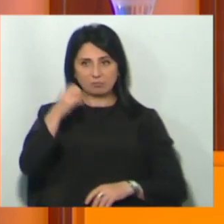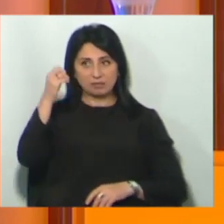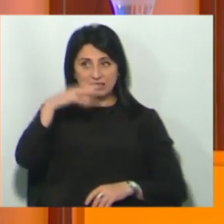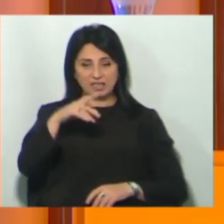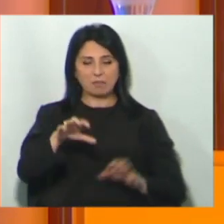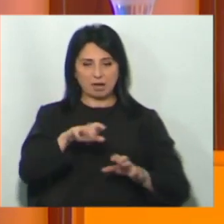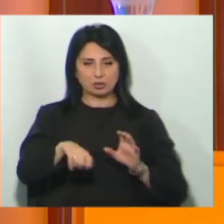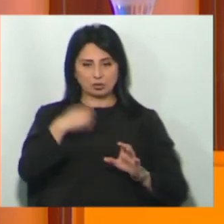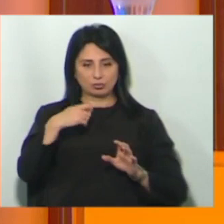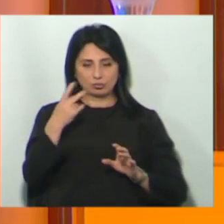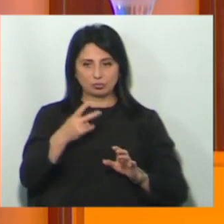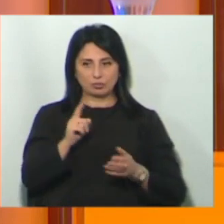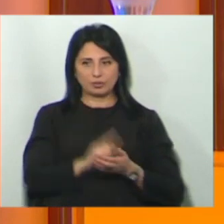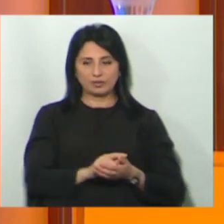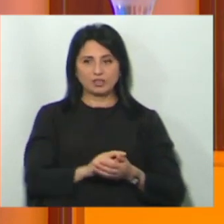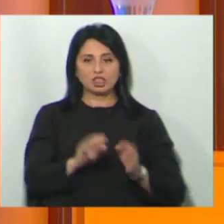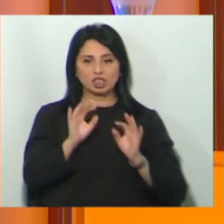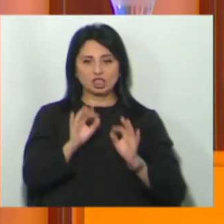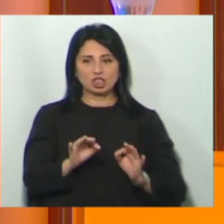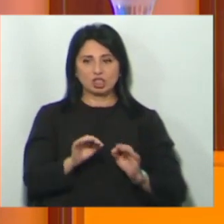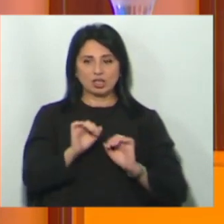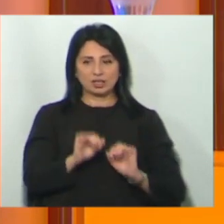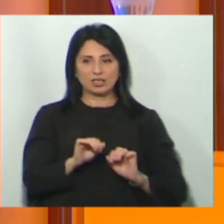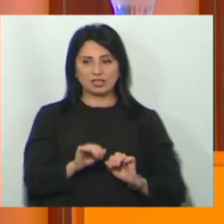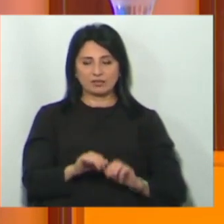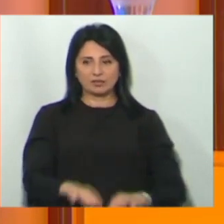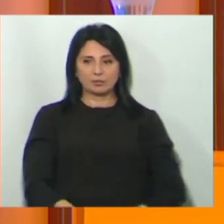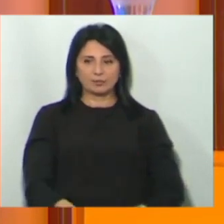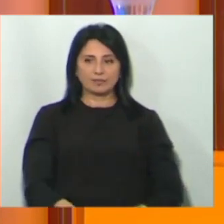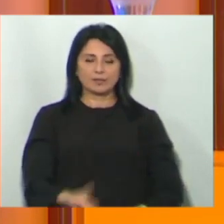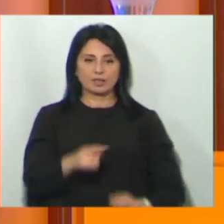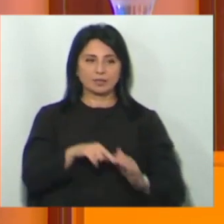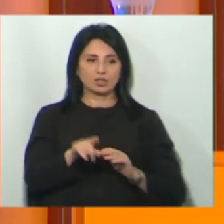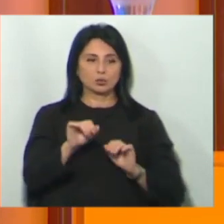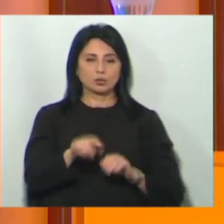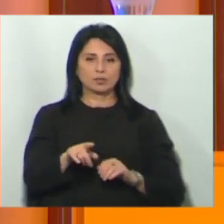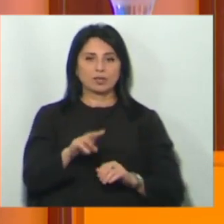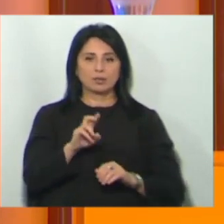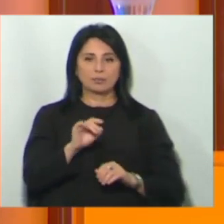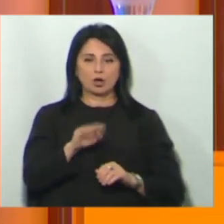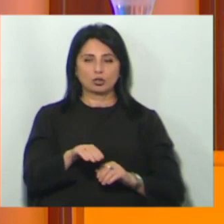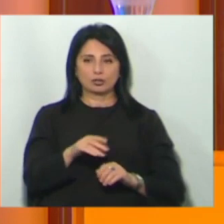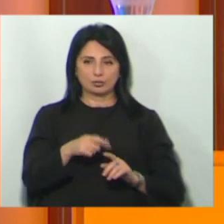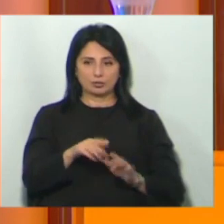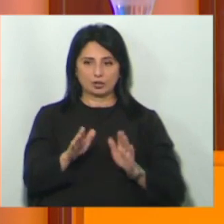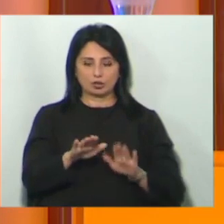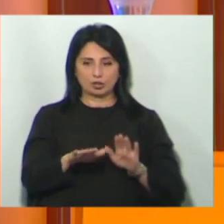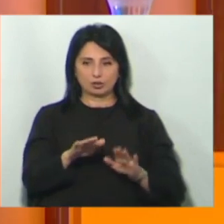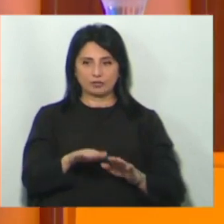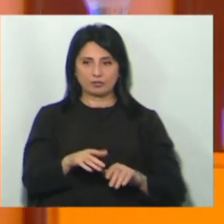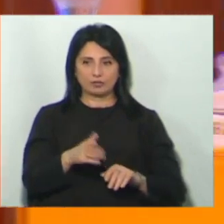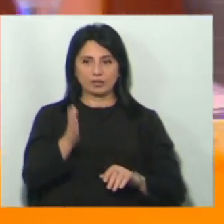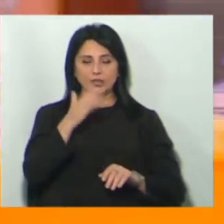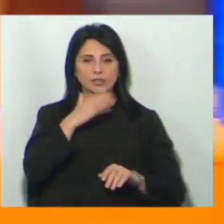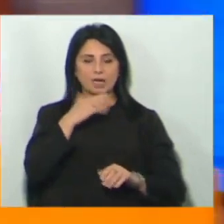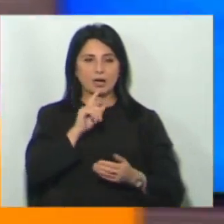მზის სხივებისაგან სწორად დასაცავად თავისა, რადგან მას შეუძლია მიკრობიომისა და მიკრობიოტას წონასწორობის შეცვლა,